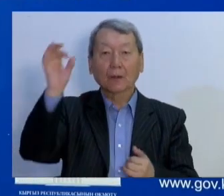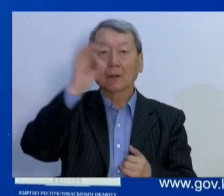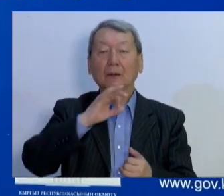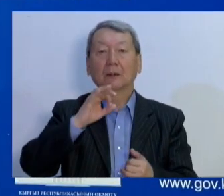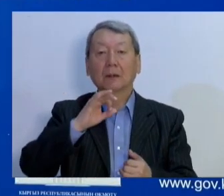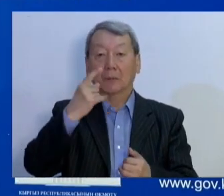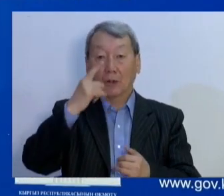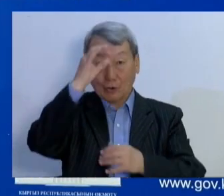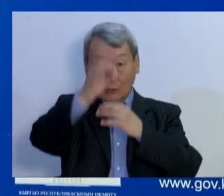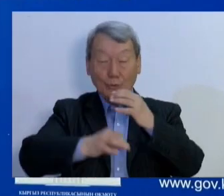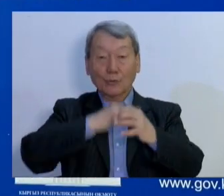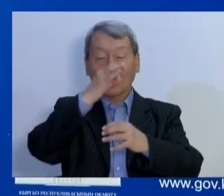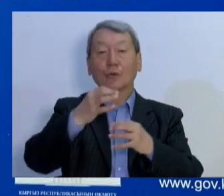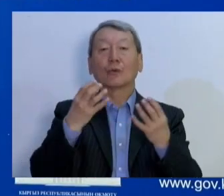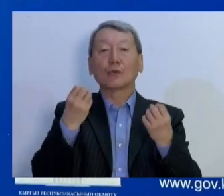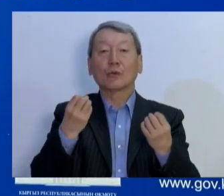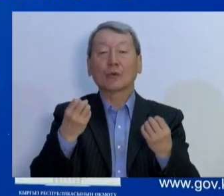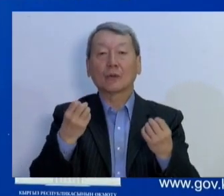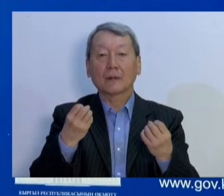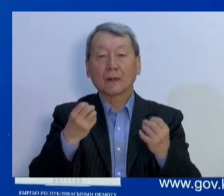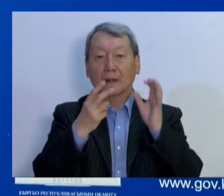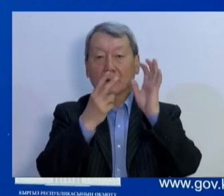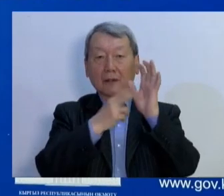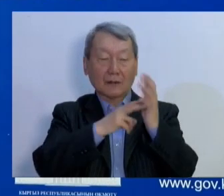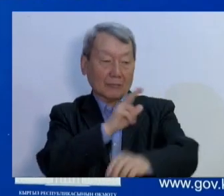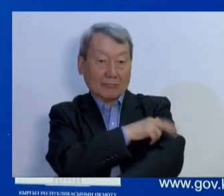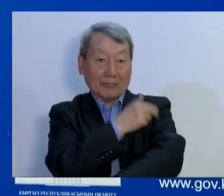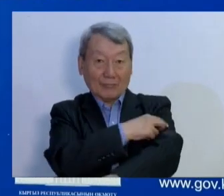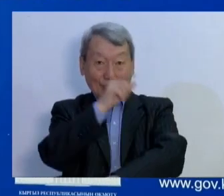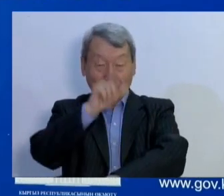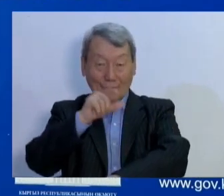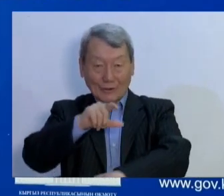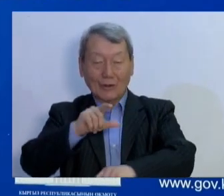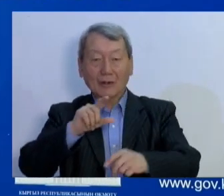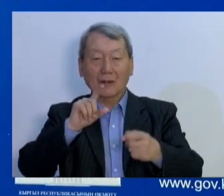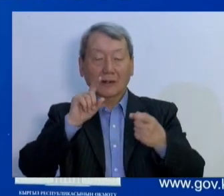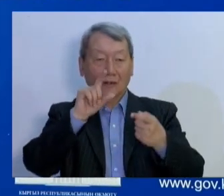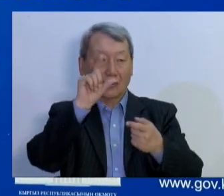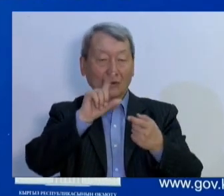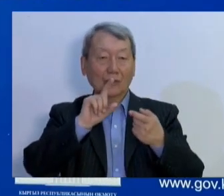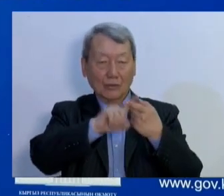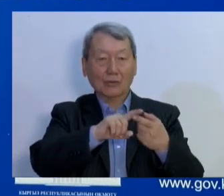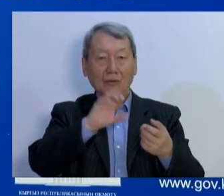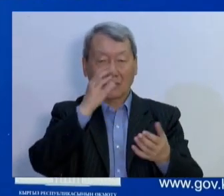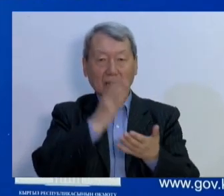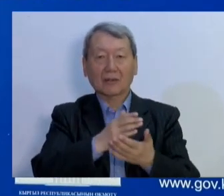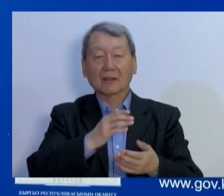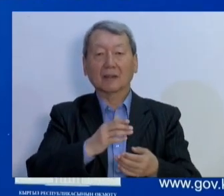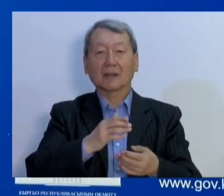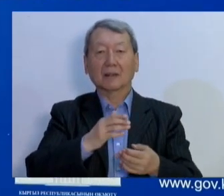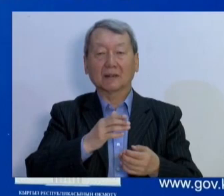Өкүнүчтүүсү бир суткан ичинде дагы 7 медициналык мекемелердин кызматкерлери да жугузуп